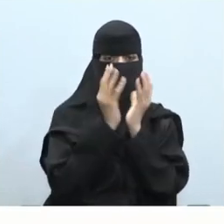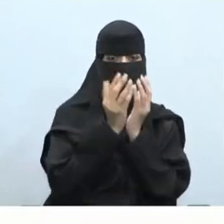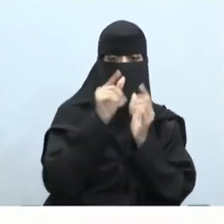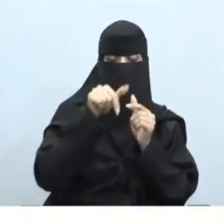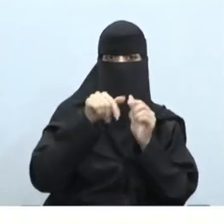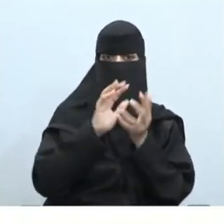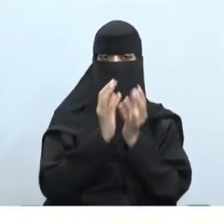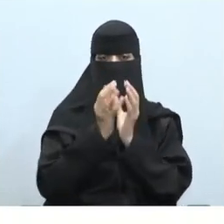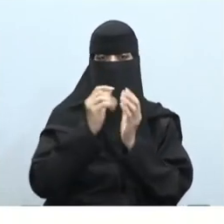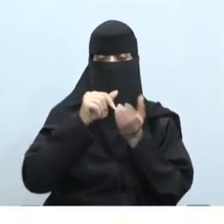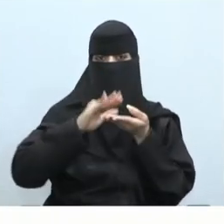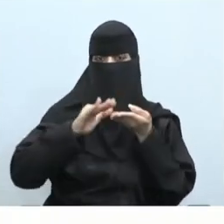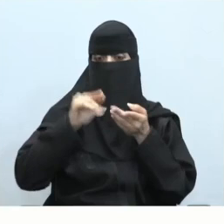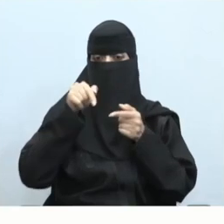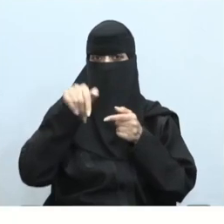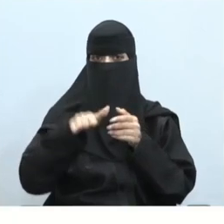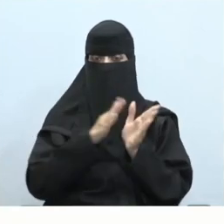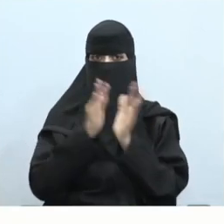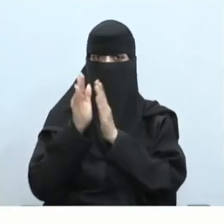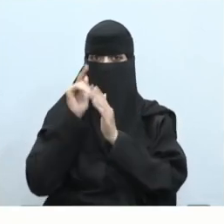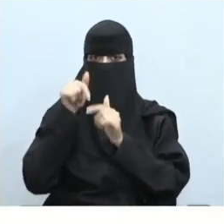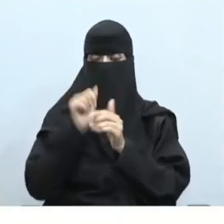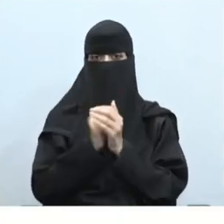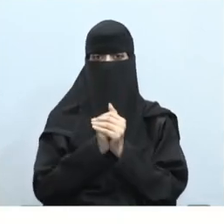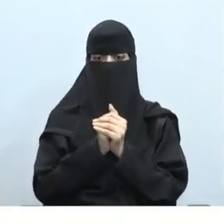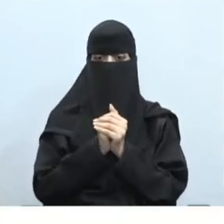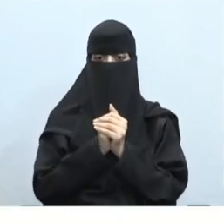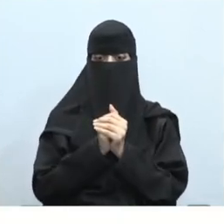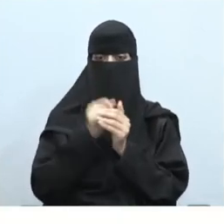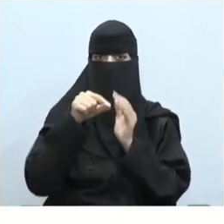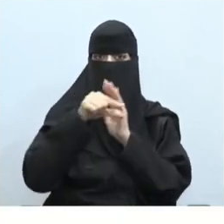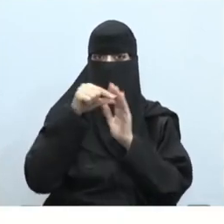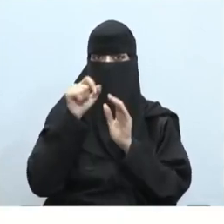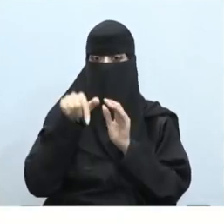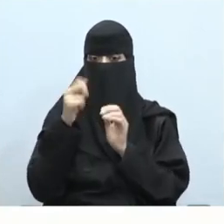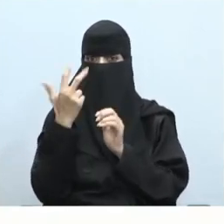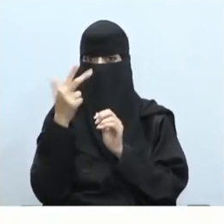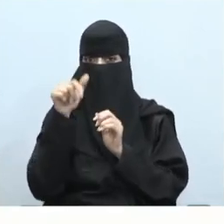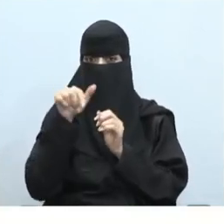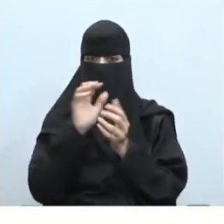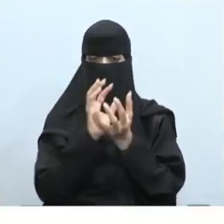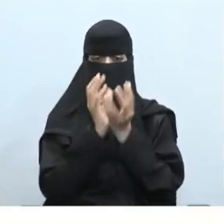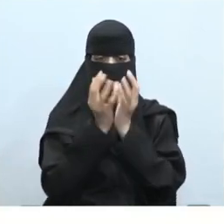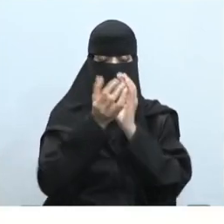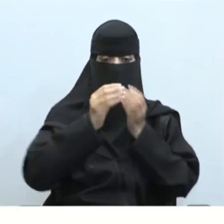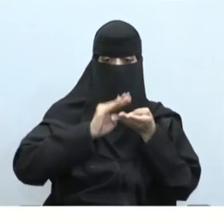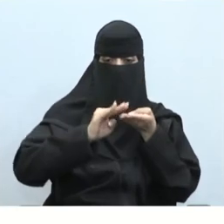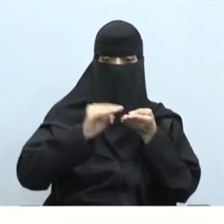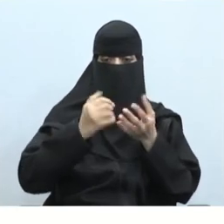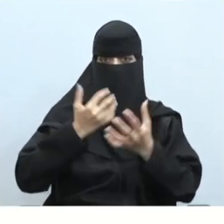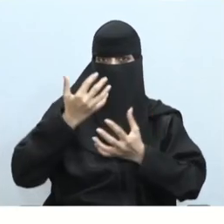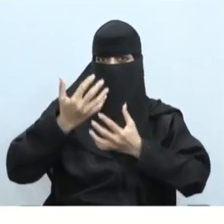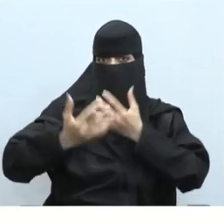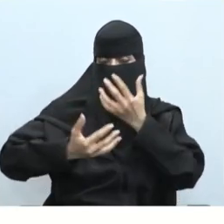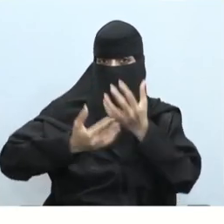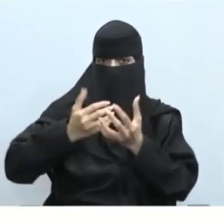الارض في هذه الوحده ابناء وبنات الطلاب الدرس الثامن شكل كوكب الارض حركه